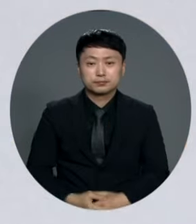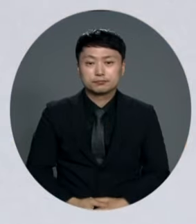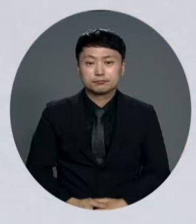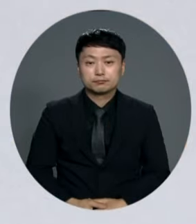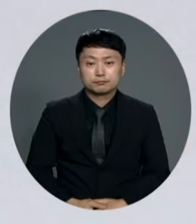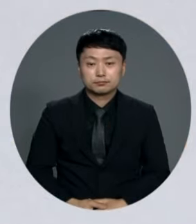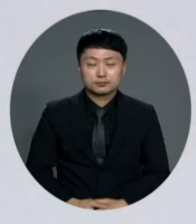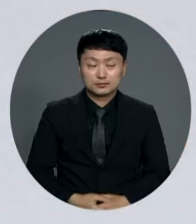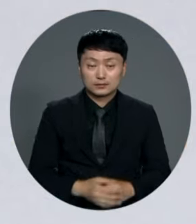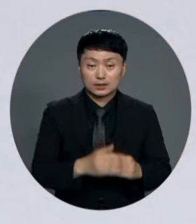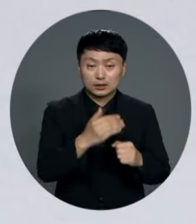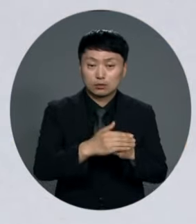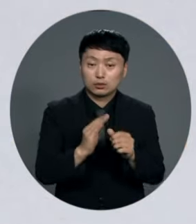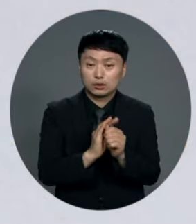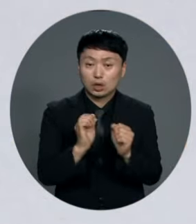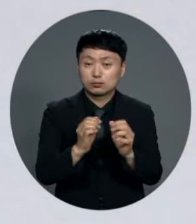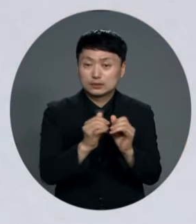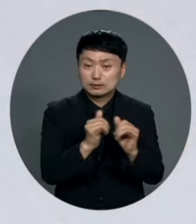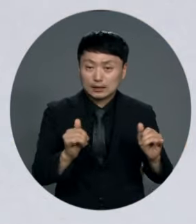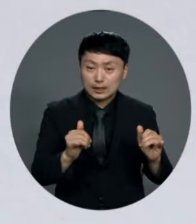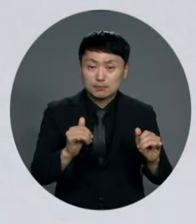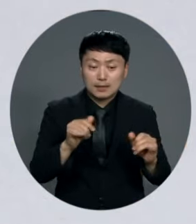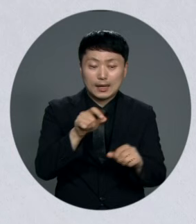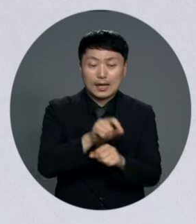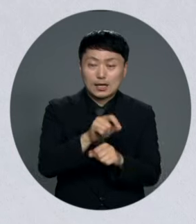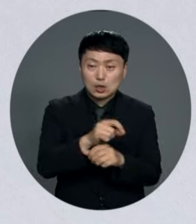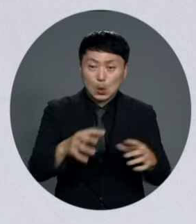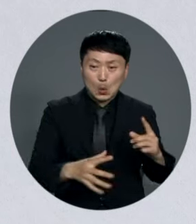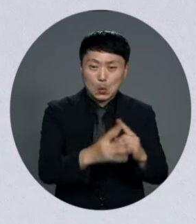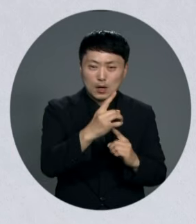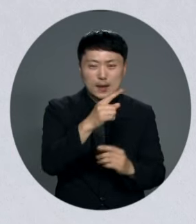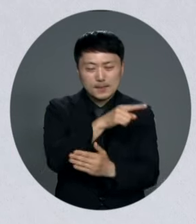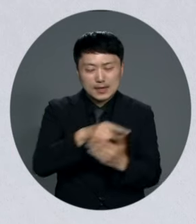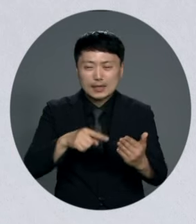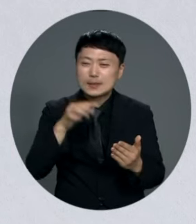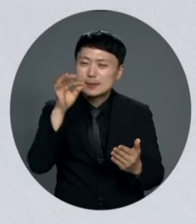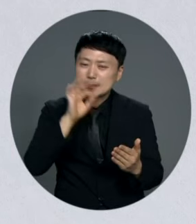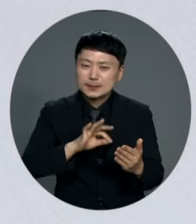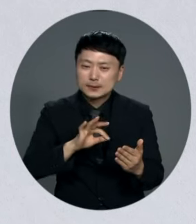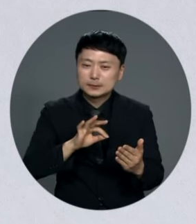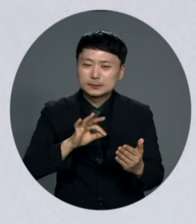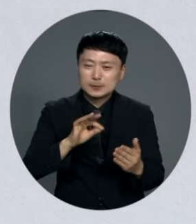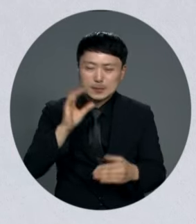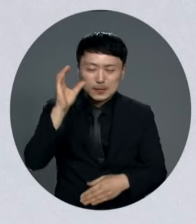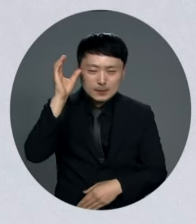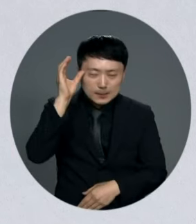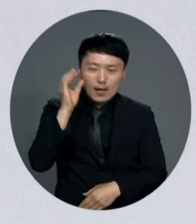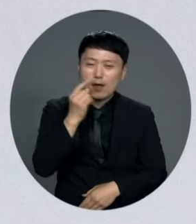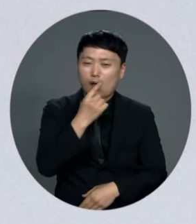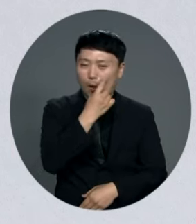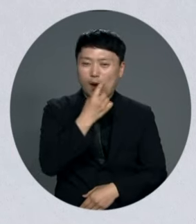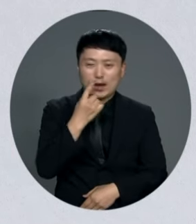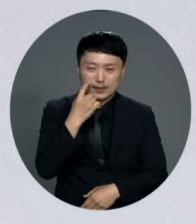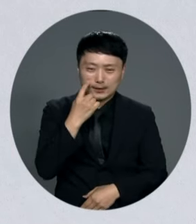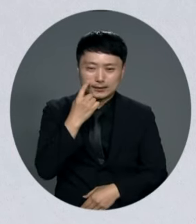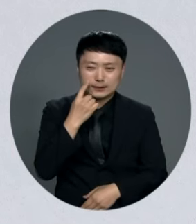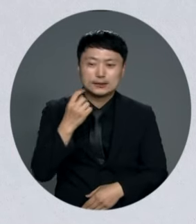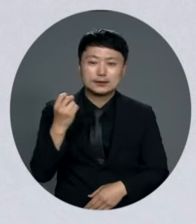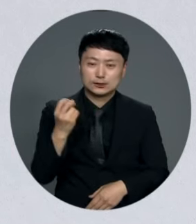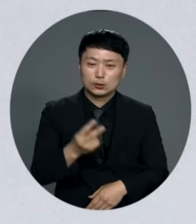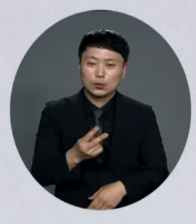시도민이 행정통합을 통해서 어떤 부담을 지게 될지 또 어떤 이득을 보게 될지 무슨 기대가 있는지를